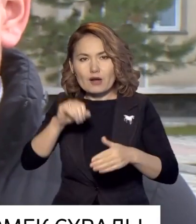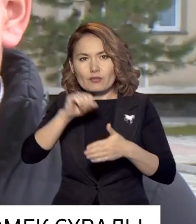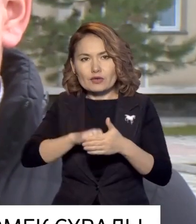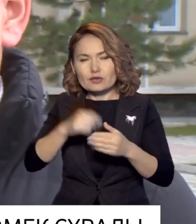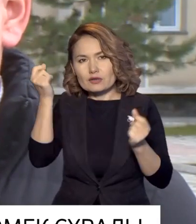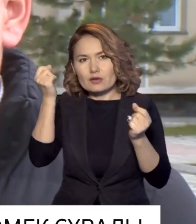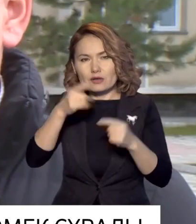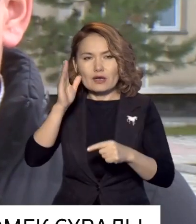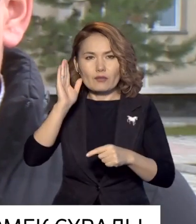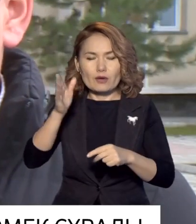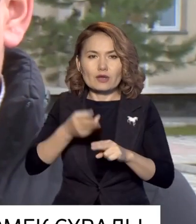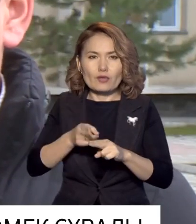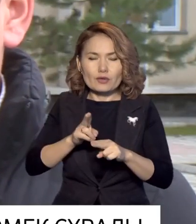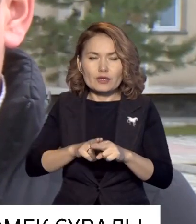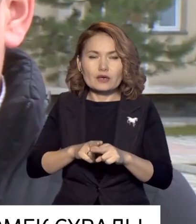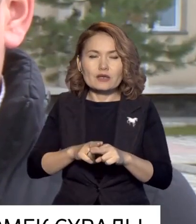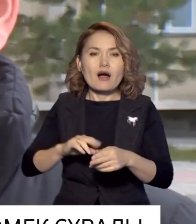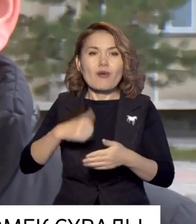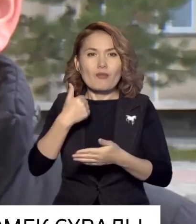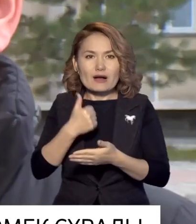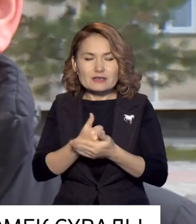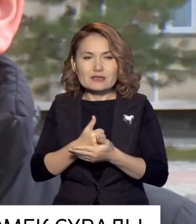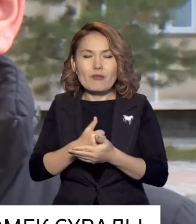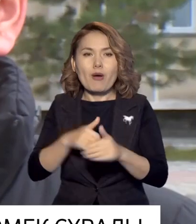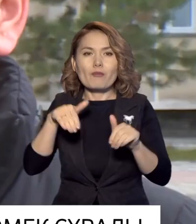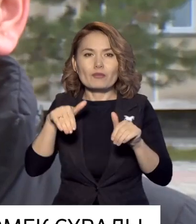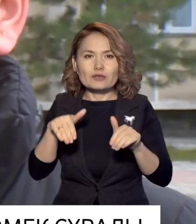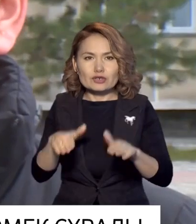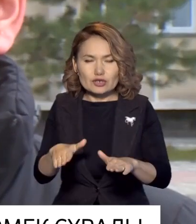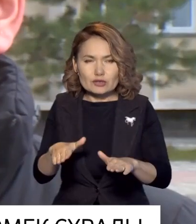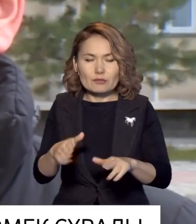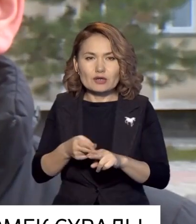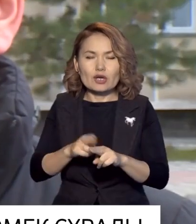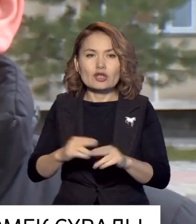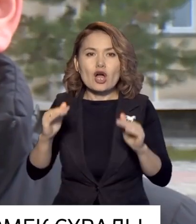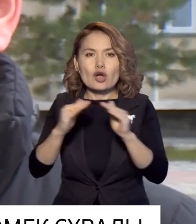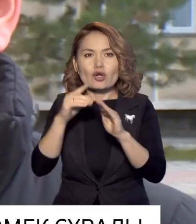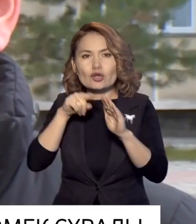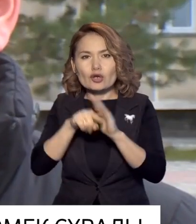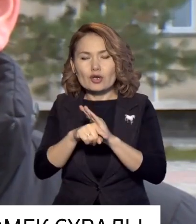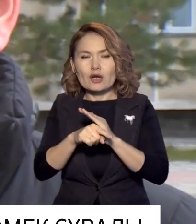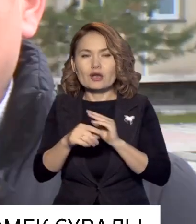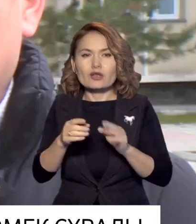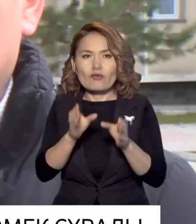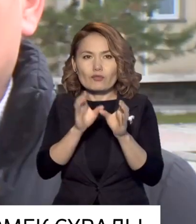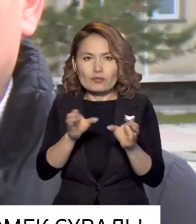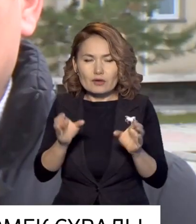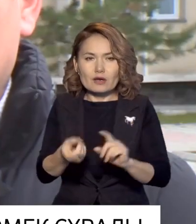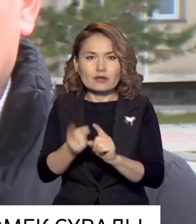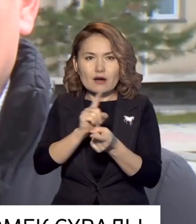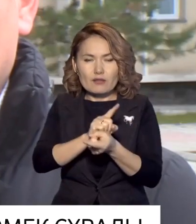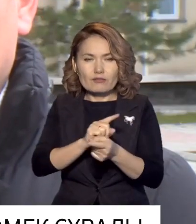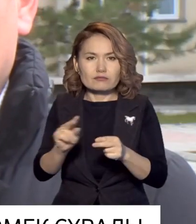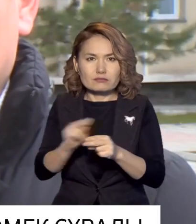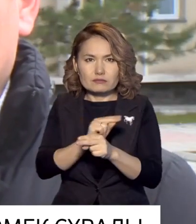бір несі ең басты шешімі үйдің ішіндегі стаяқтарды ауыстыру. Бұл негізі